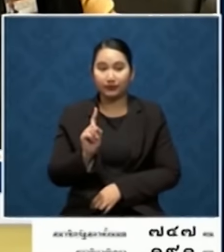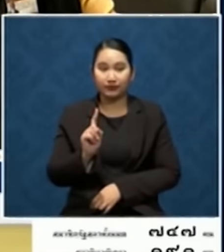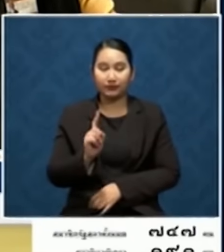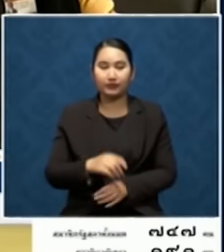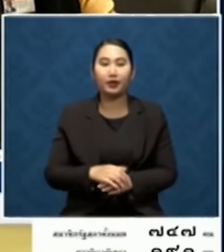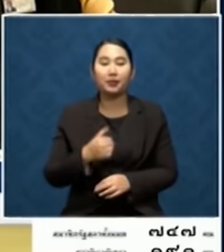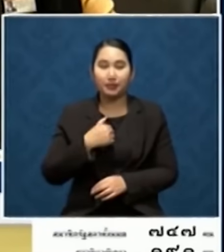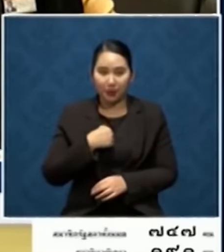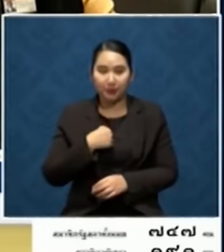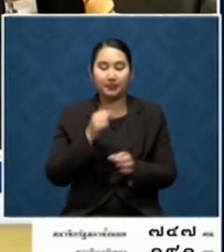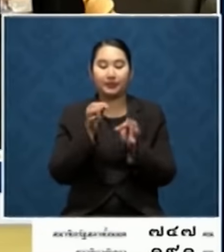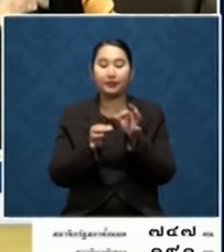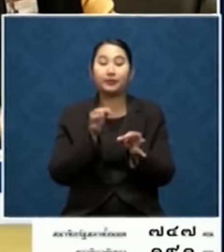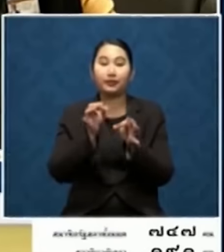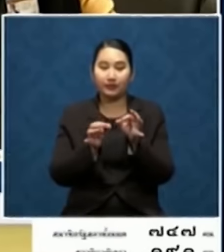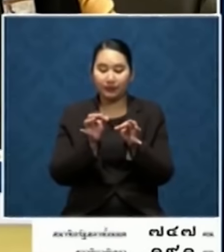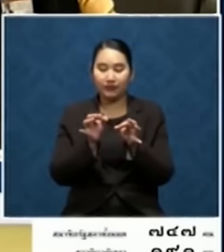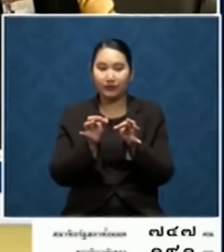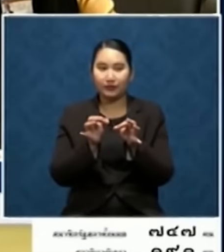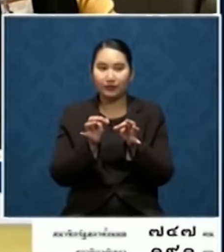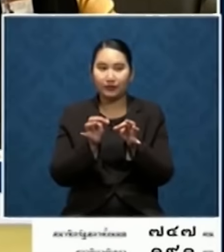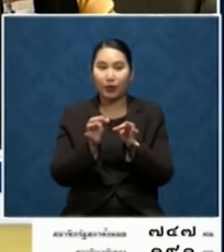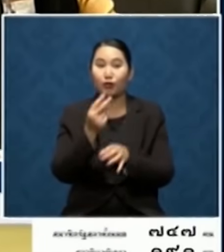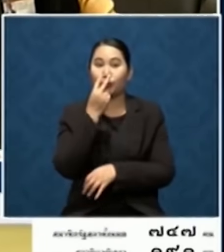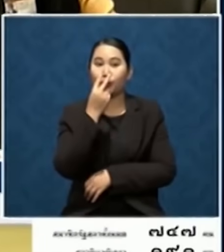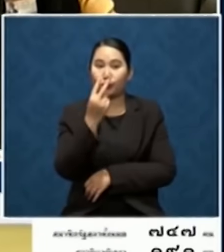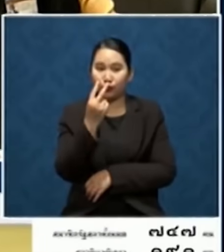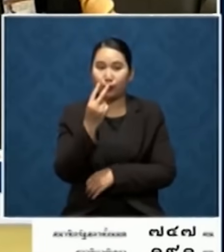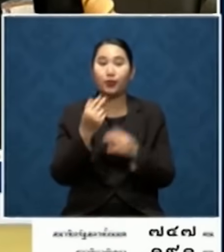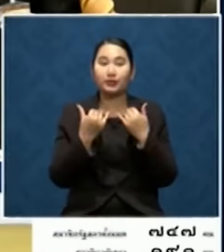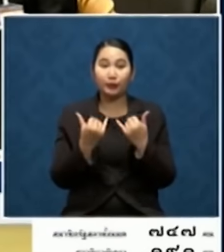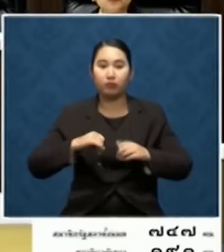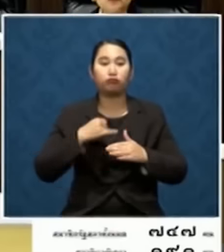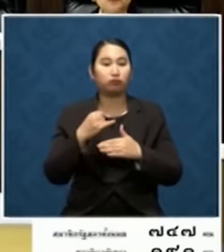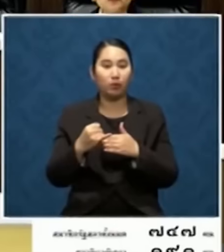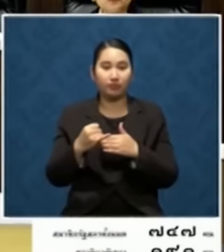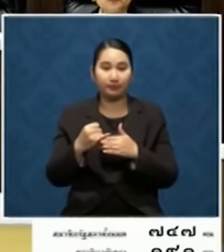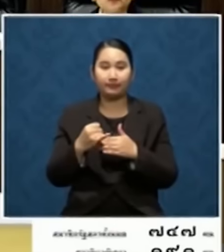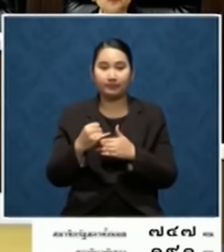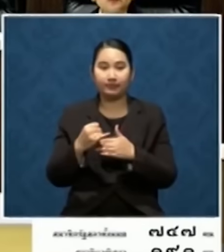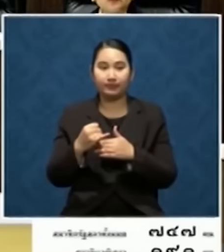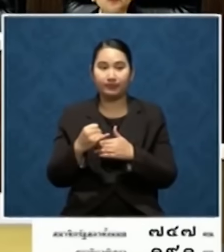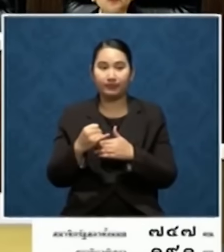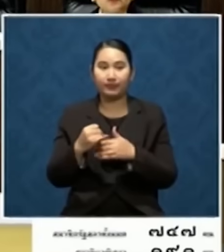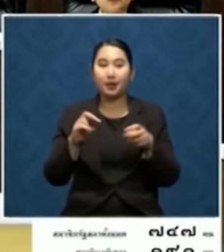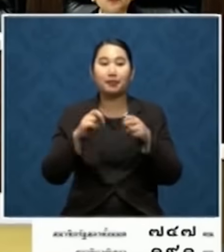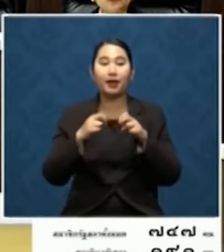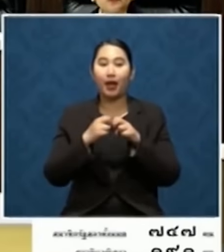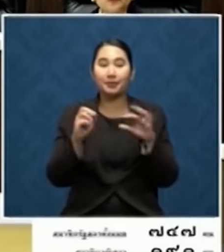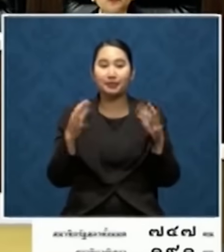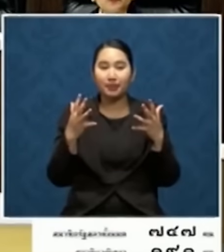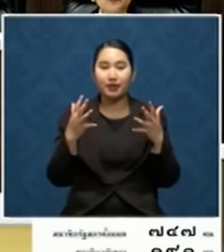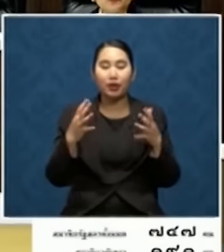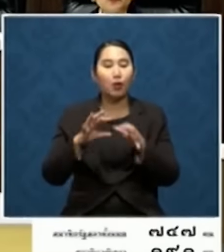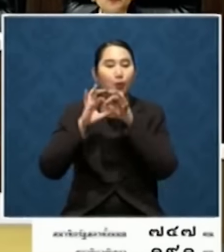ผมก็ขอให้ท่านเหล่านั้นได้ดูในสถานการณ์ตอนนี้เสียก่อนพวกท่านไม่ต้องกังวลอะไรอีก